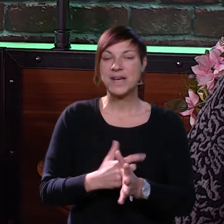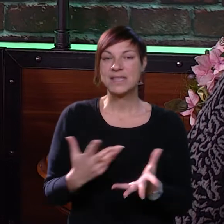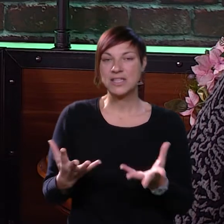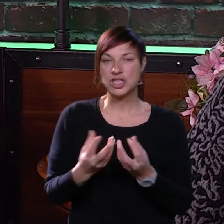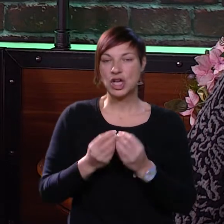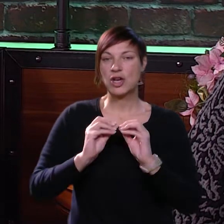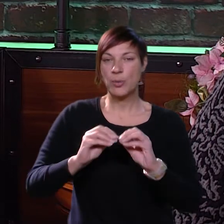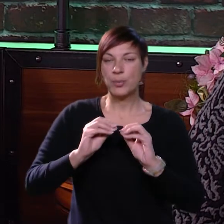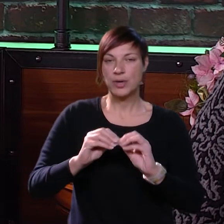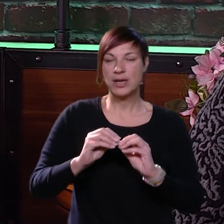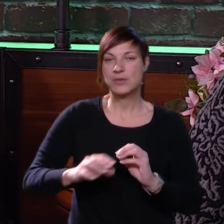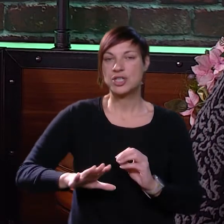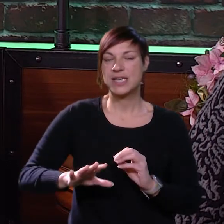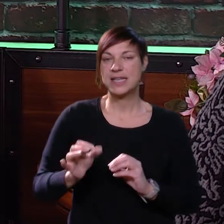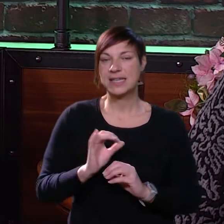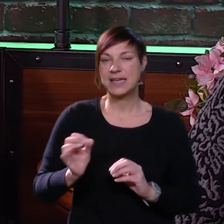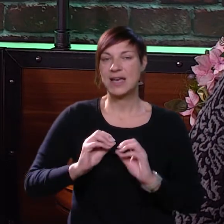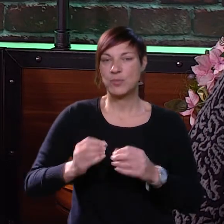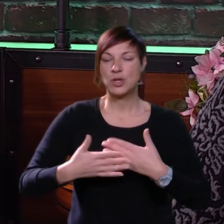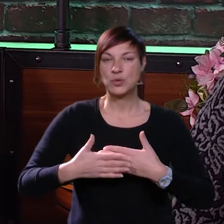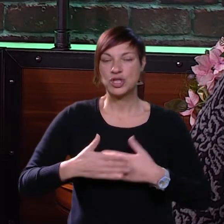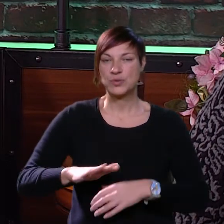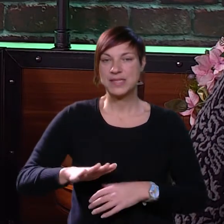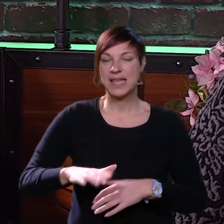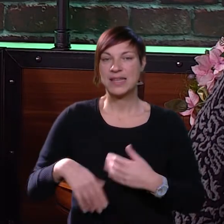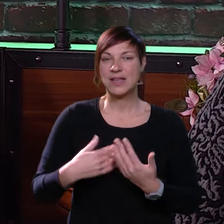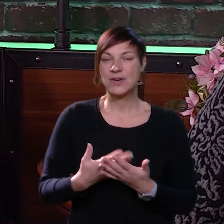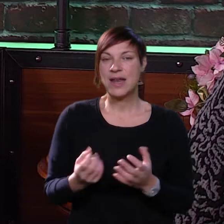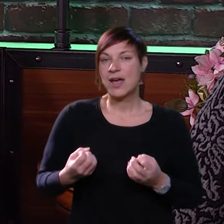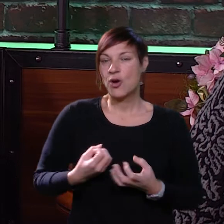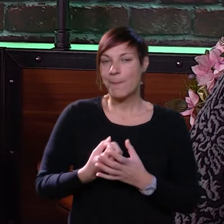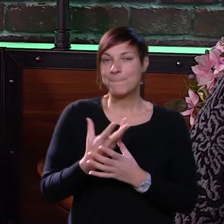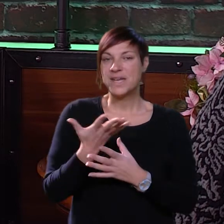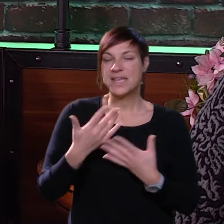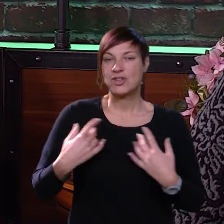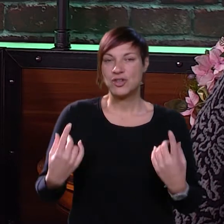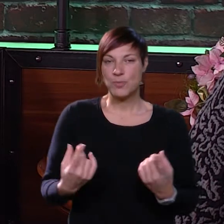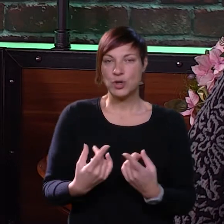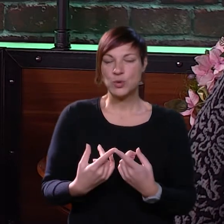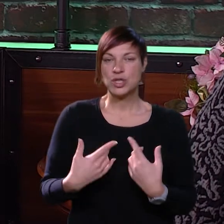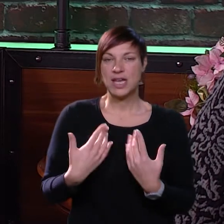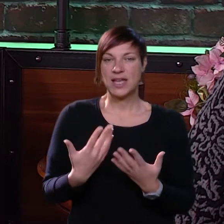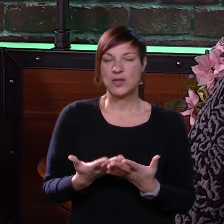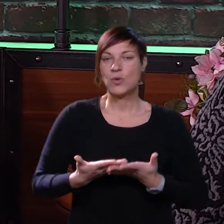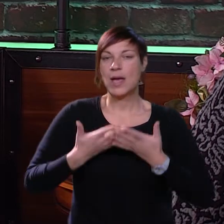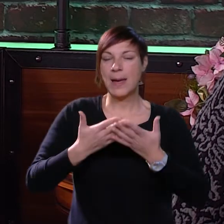nju, toliko puno naučio. Jer dijete najbolje uči uz dijete i uz tom nekom prirodnom okruženju koja njega